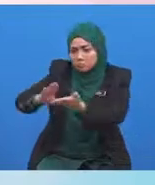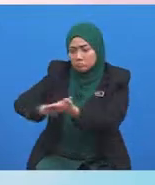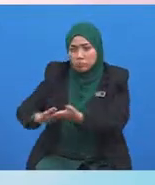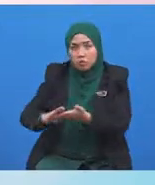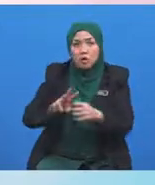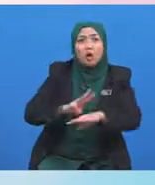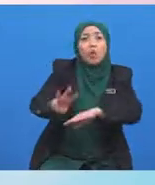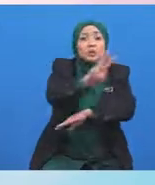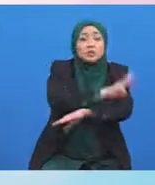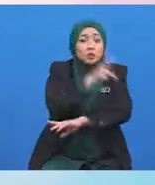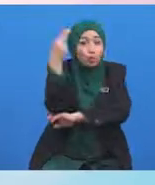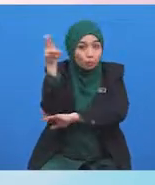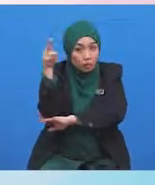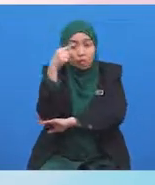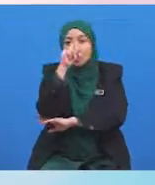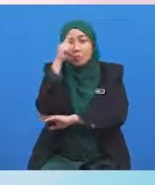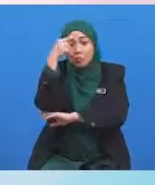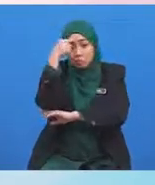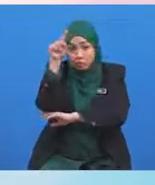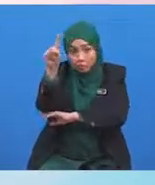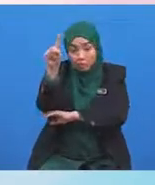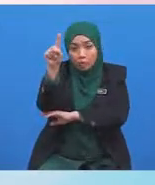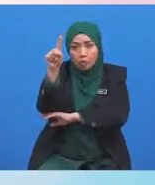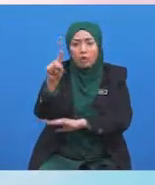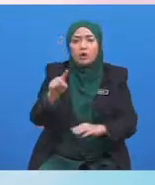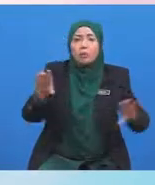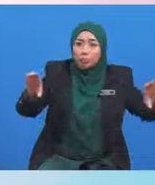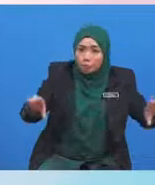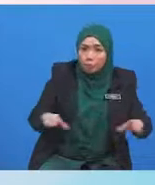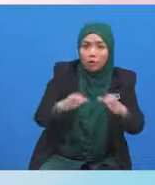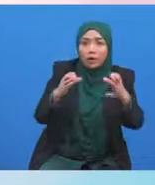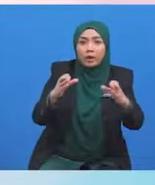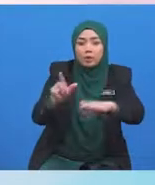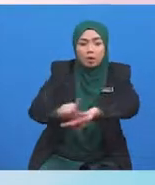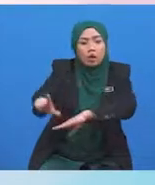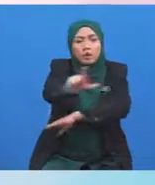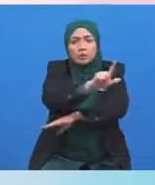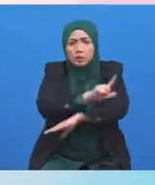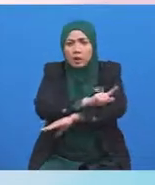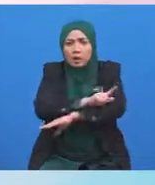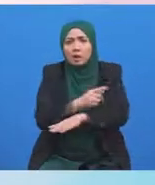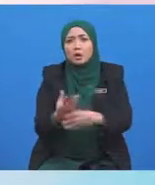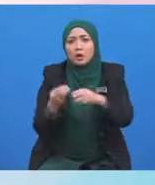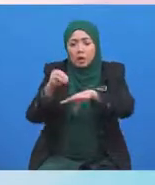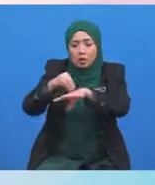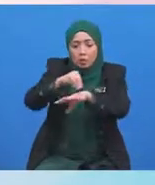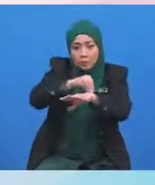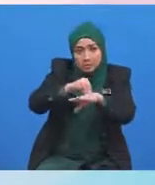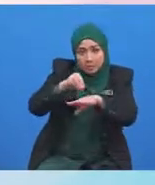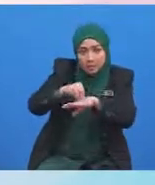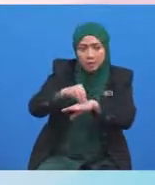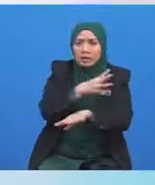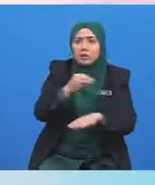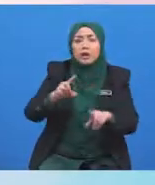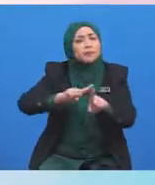kawasan hutan untuk mewujudkan kawasan ladang pertanian getah, kelapa sawit dan